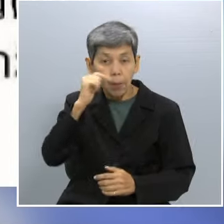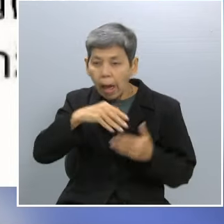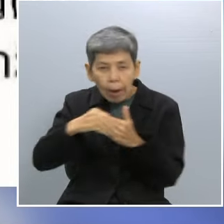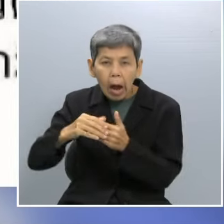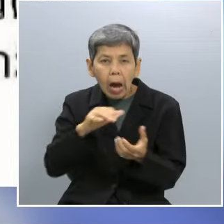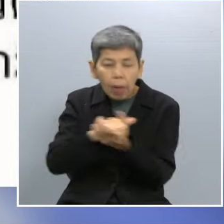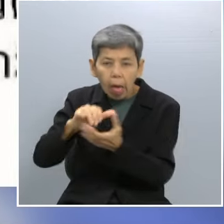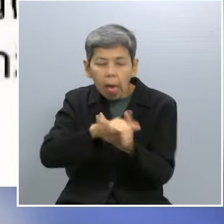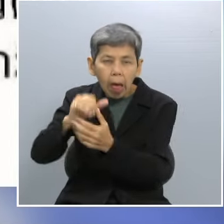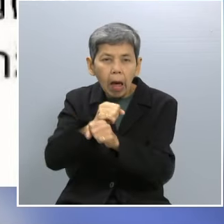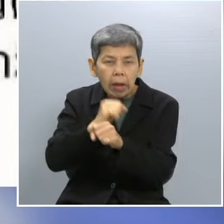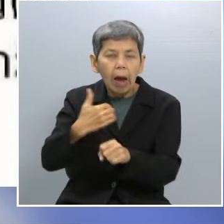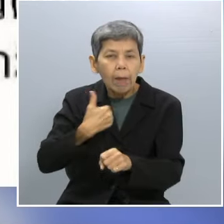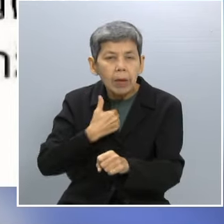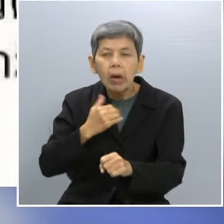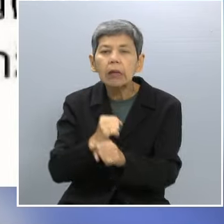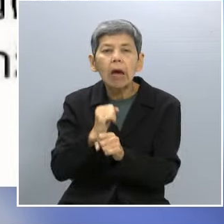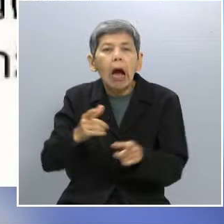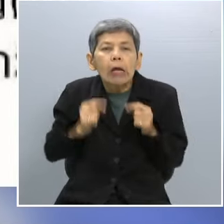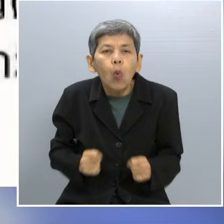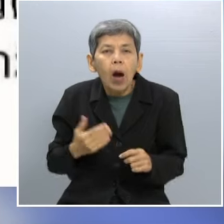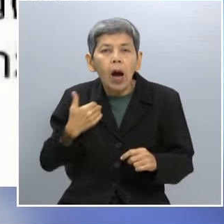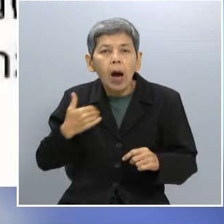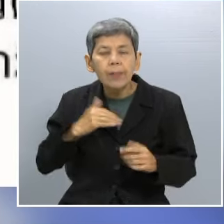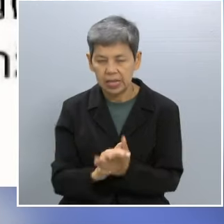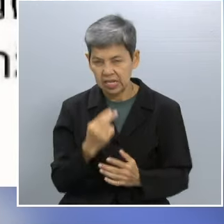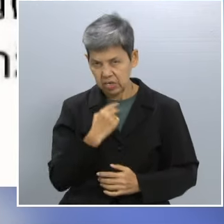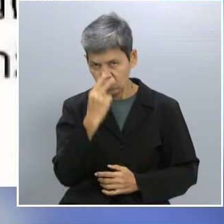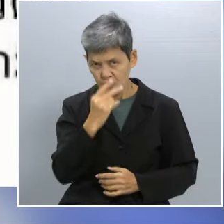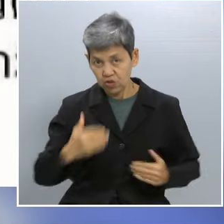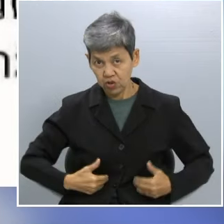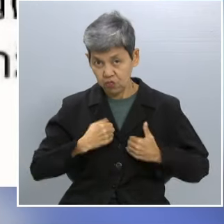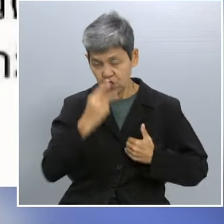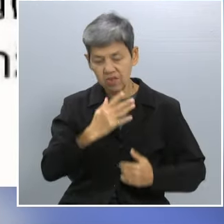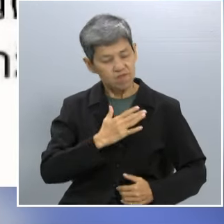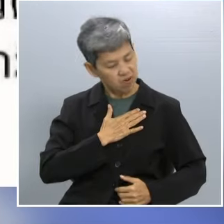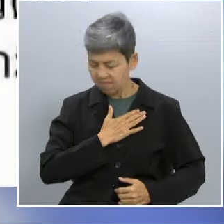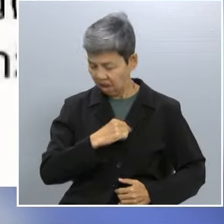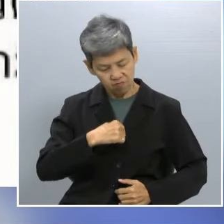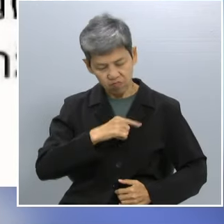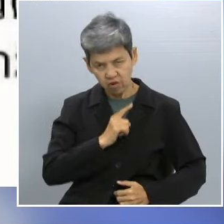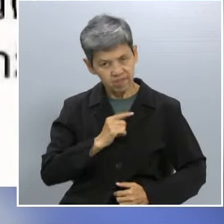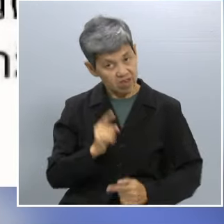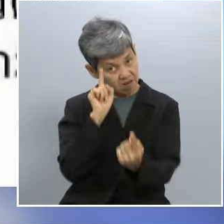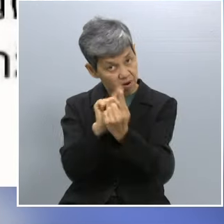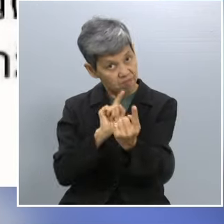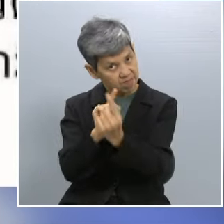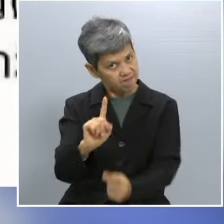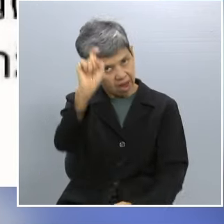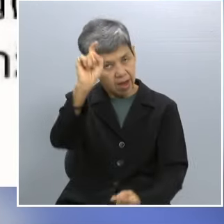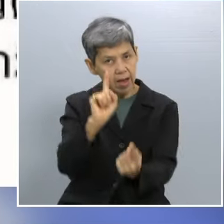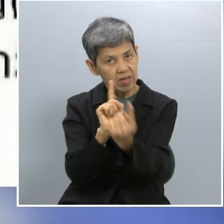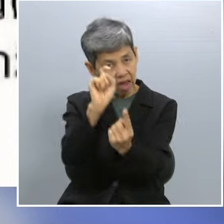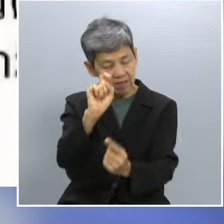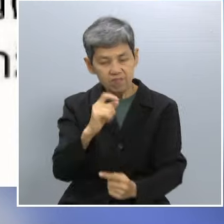เอาจุดๆๆไปแลกเงินต่อไปนี้ชะตาชีวิตมึงกูเป็นคนกำหนดกูเจอมึงก็ตายกูจะ